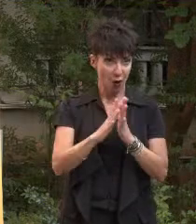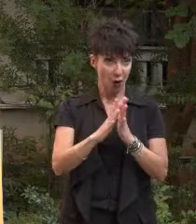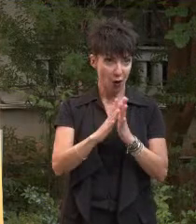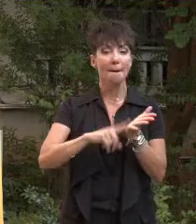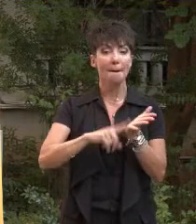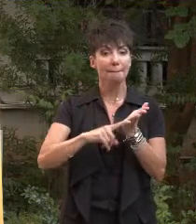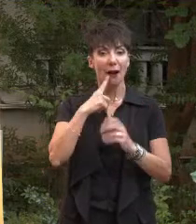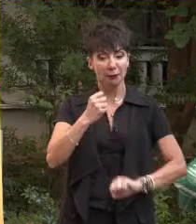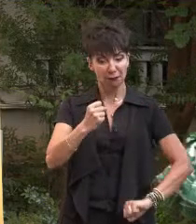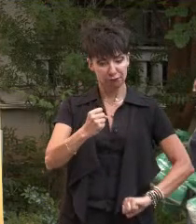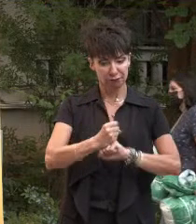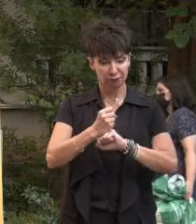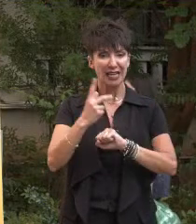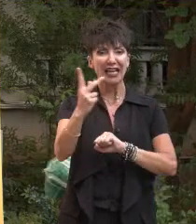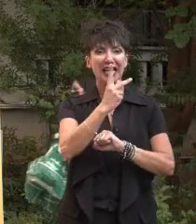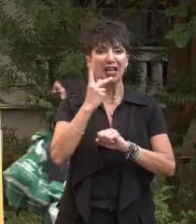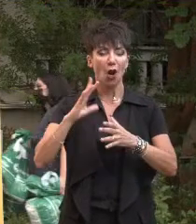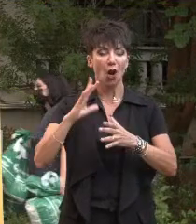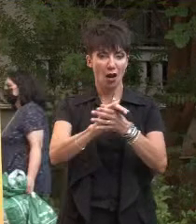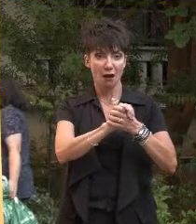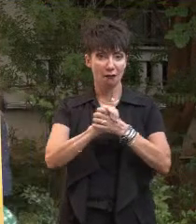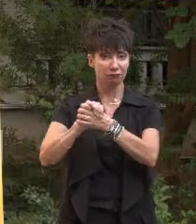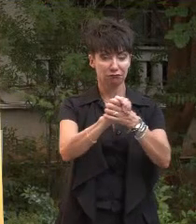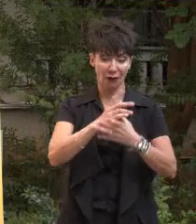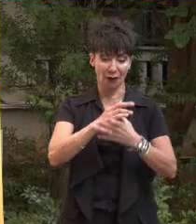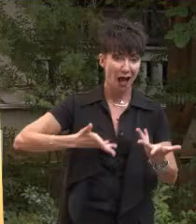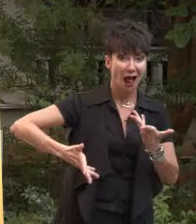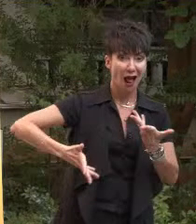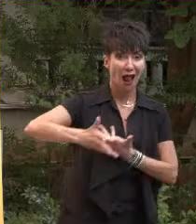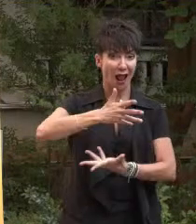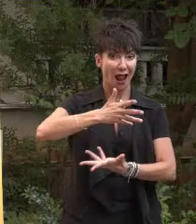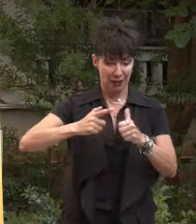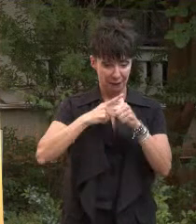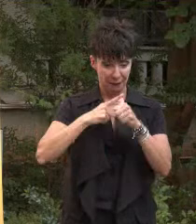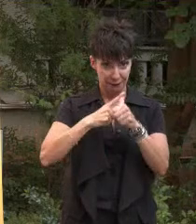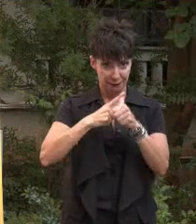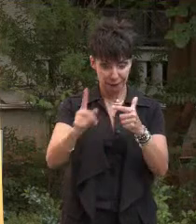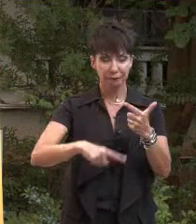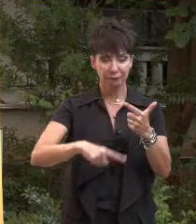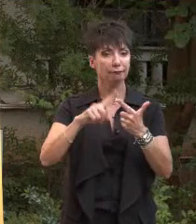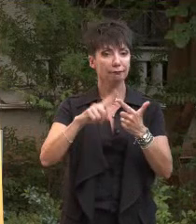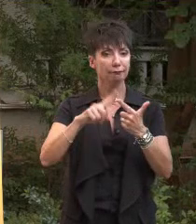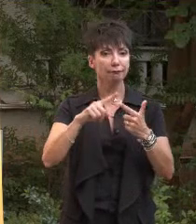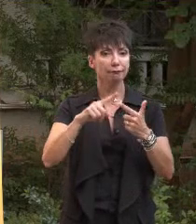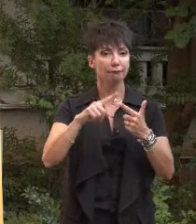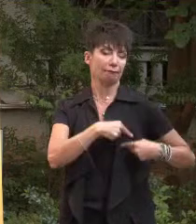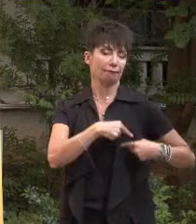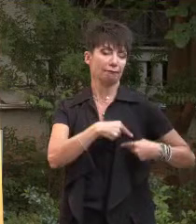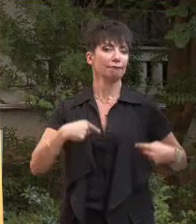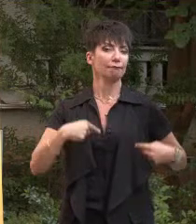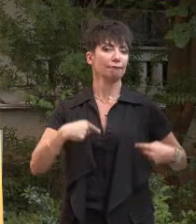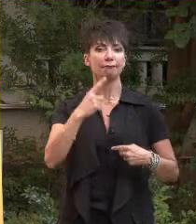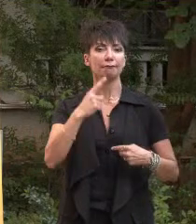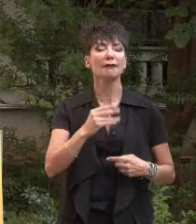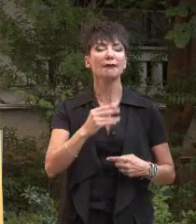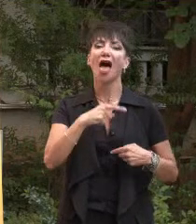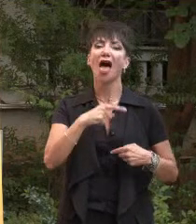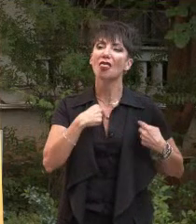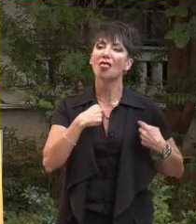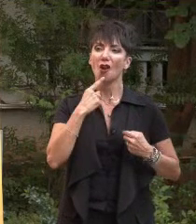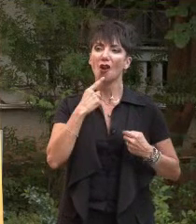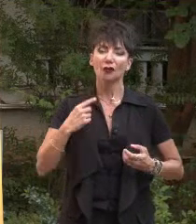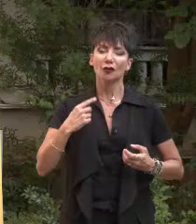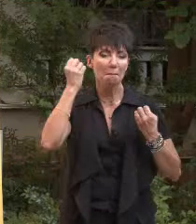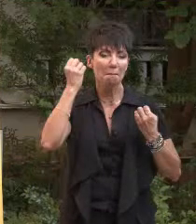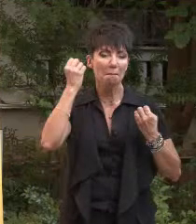της κοινωνικής συνοχής και κοινωνικής αλληλεγγύης, την ενδυνάμωση του εθελοντικού ρεύματος και πνεύματος που